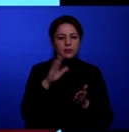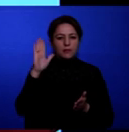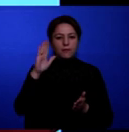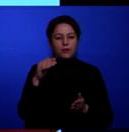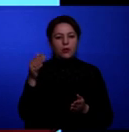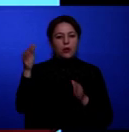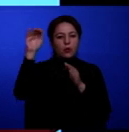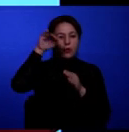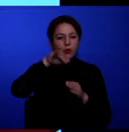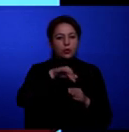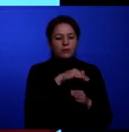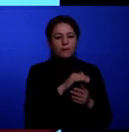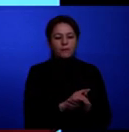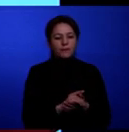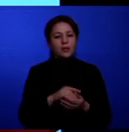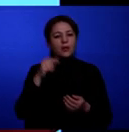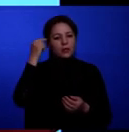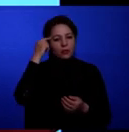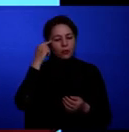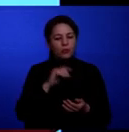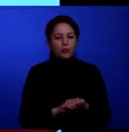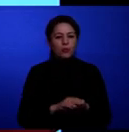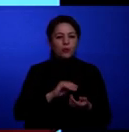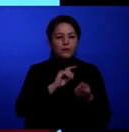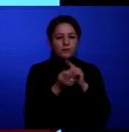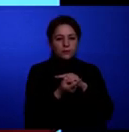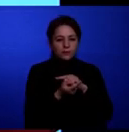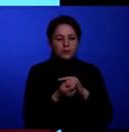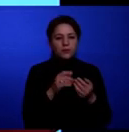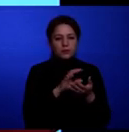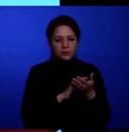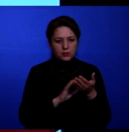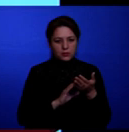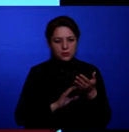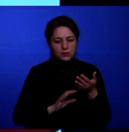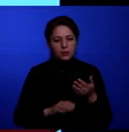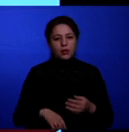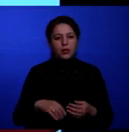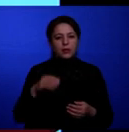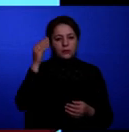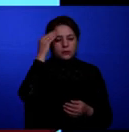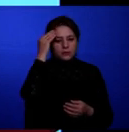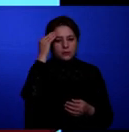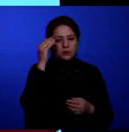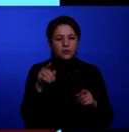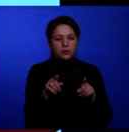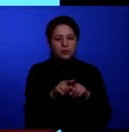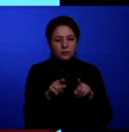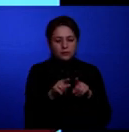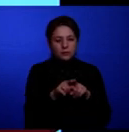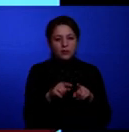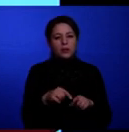от того что мы с вами заменили слова ребята наряд похожих слов по смыслу стал только